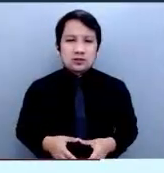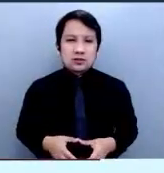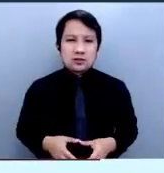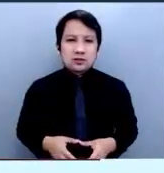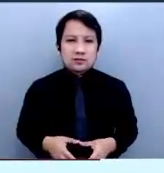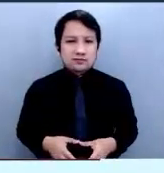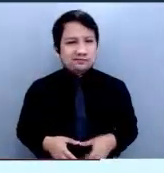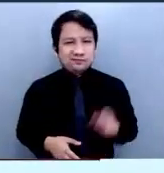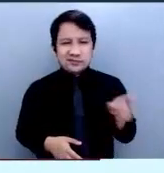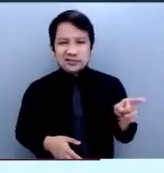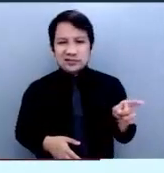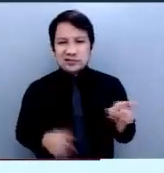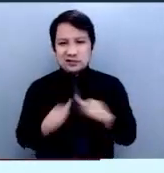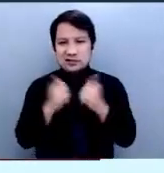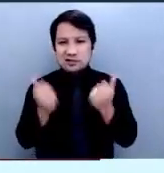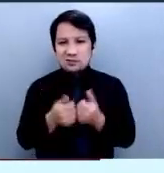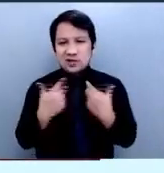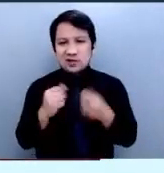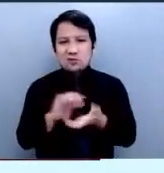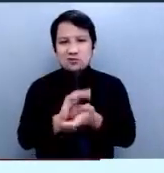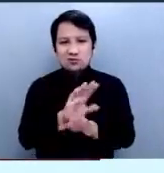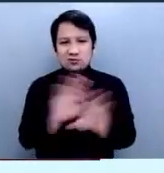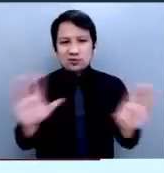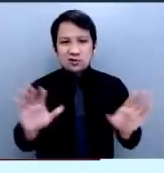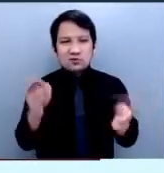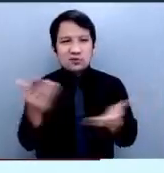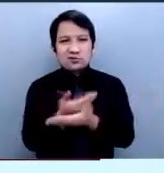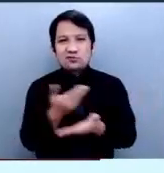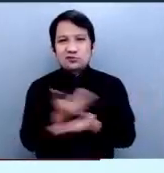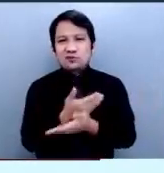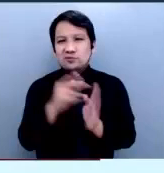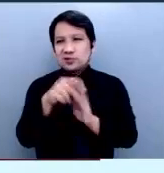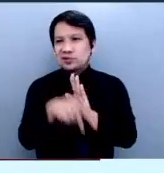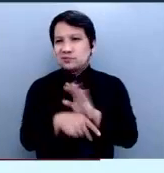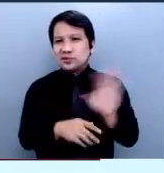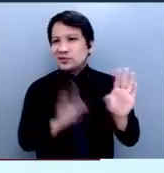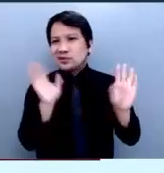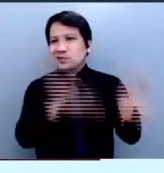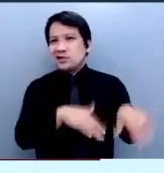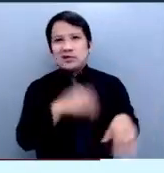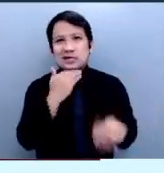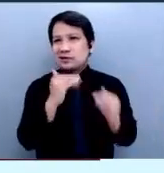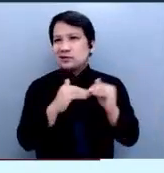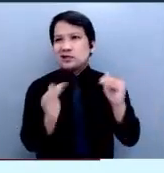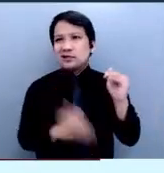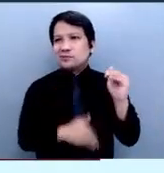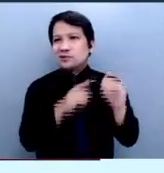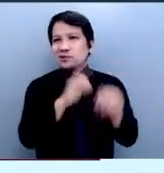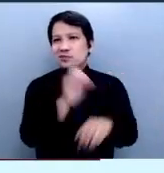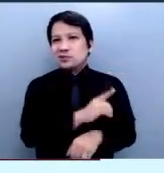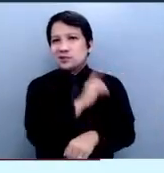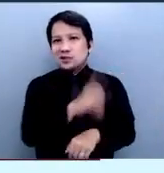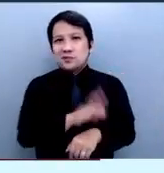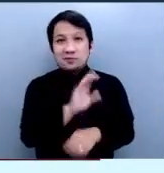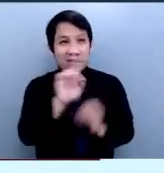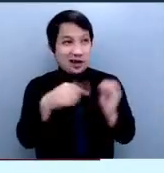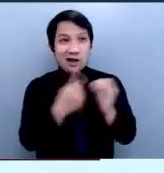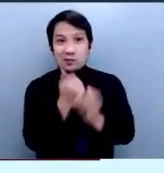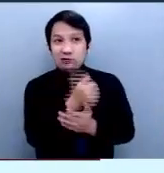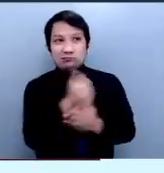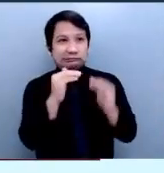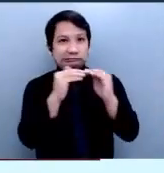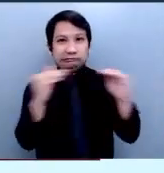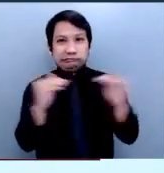Dismayado naman ang Alliance of Health Workers sa bagong patakaran. Anila, hindi raw makatwiran at diskriminasyon sa kanila kung hindi pantay-pantay